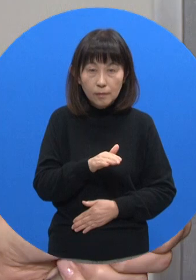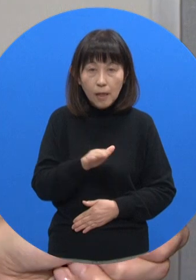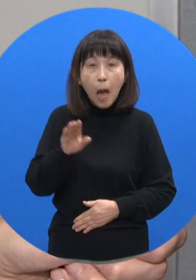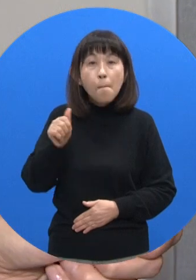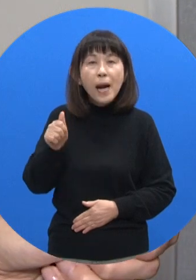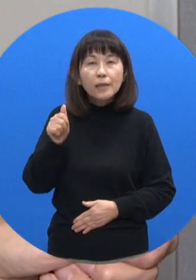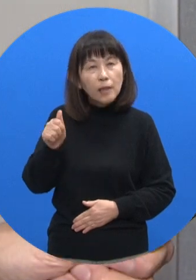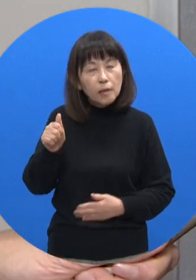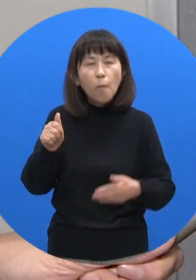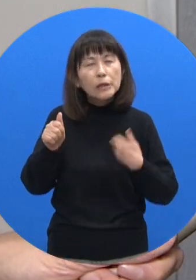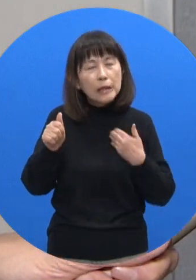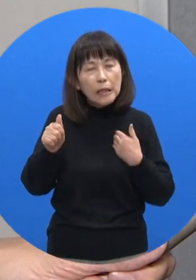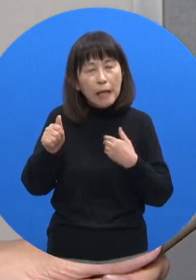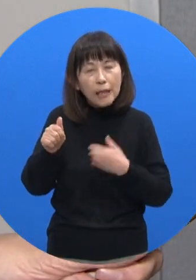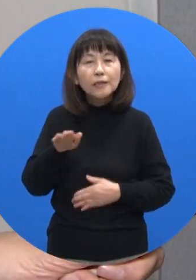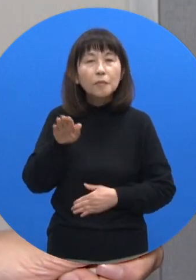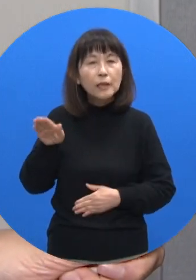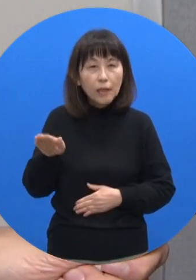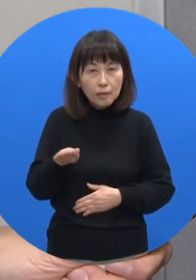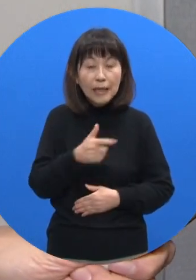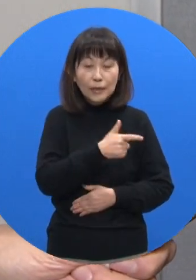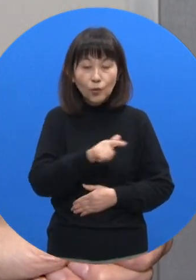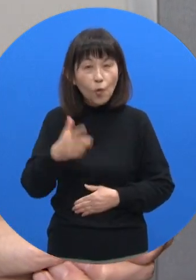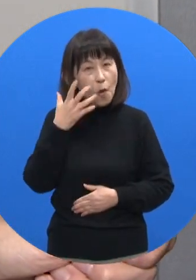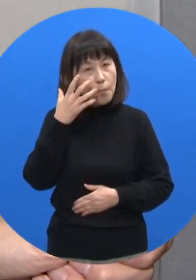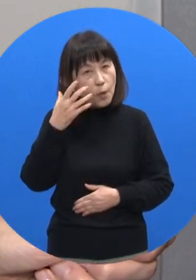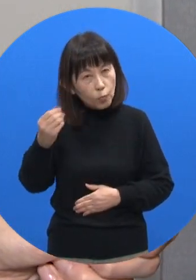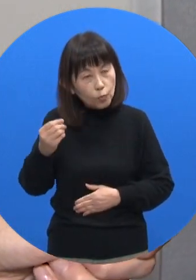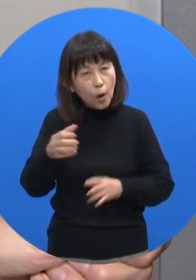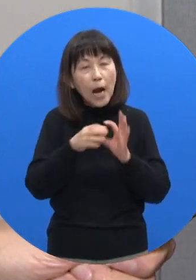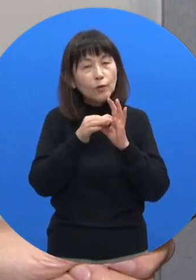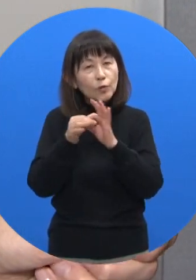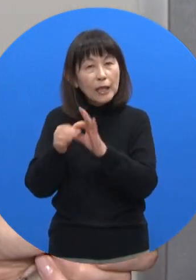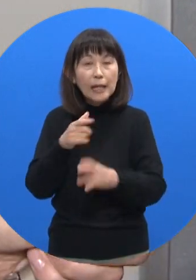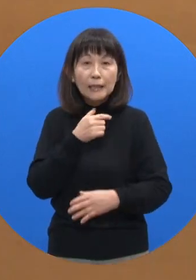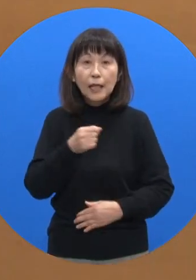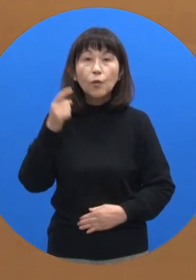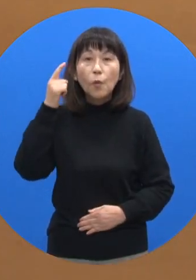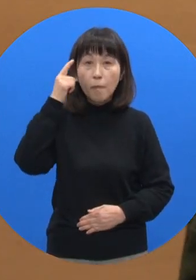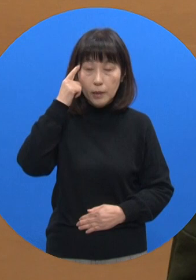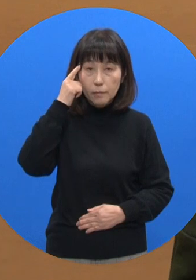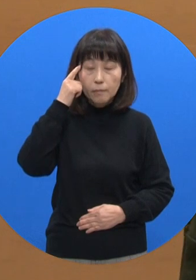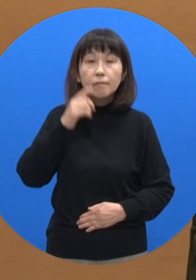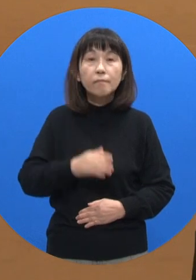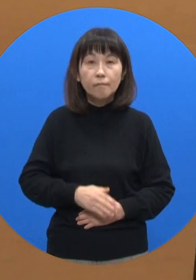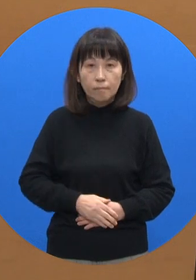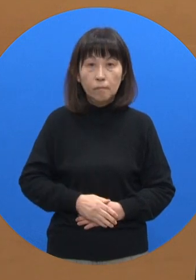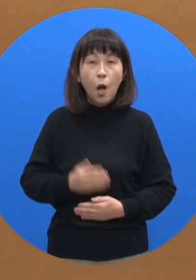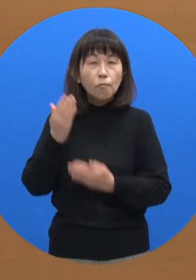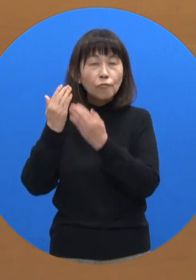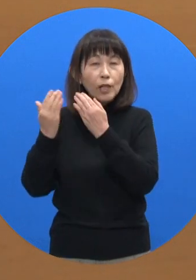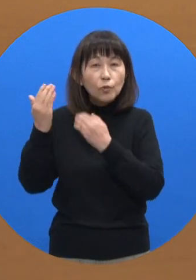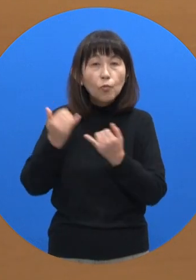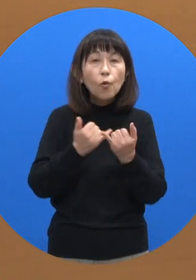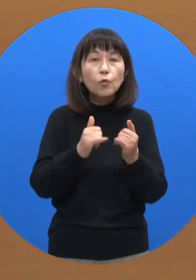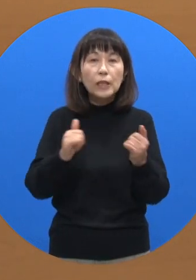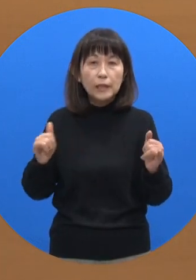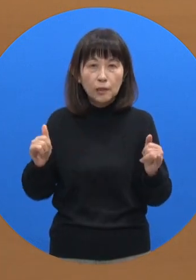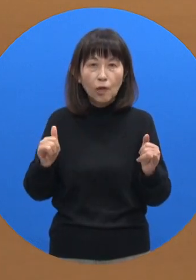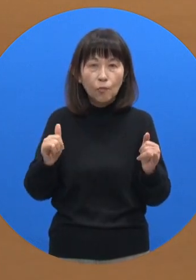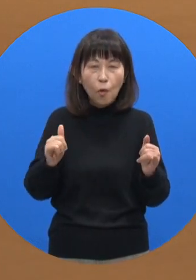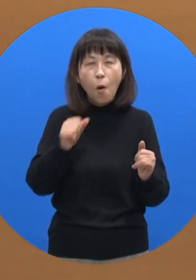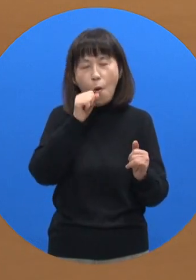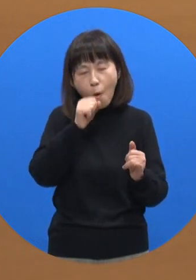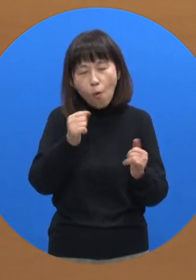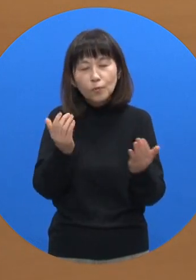を知ってない人にもいろいろ魅力を伝えていけたらなって思います。 昔の人たちのことをよく